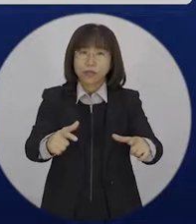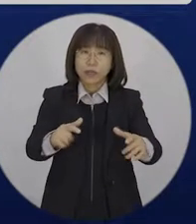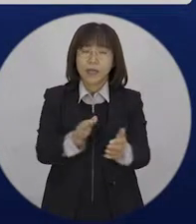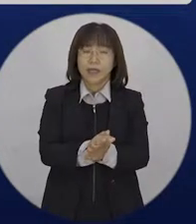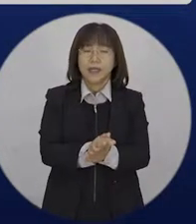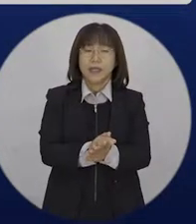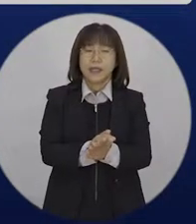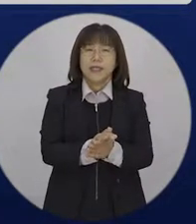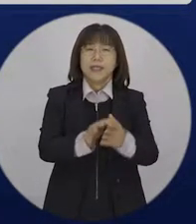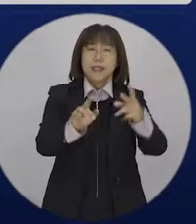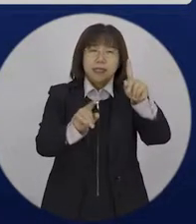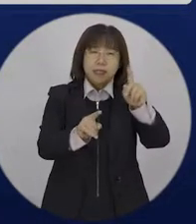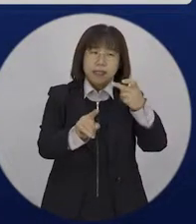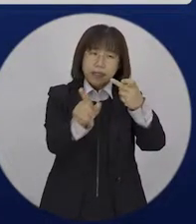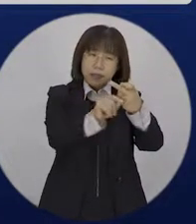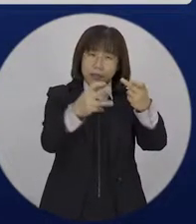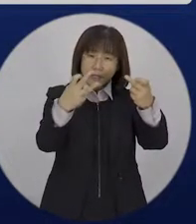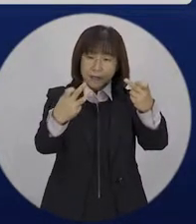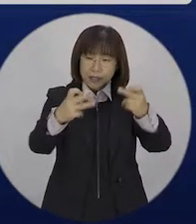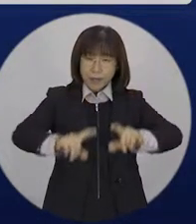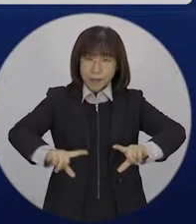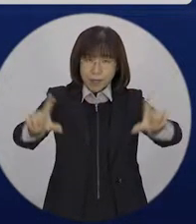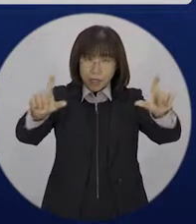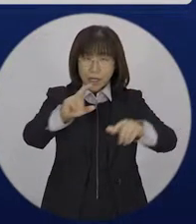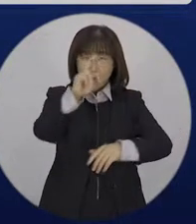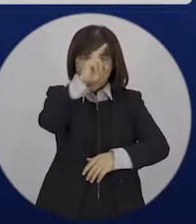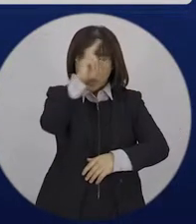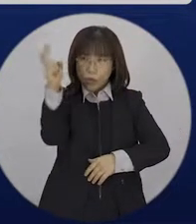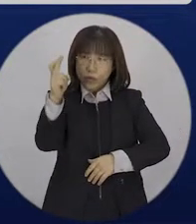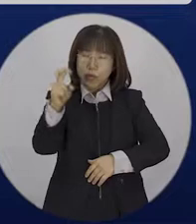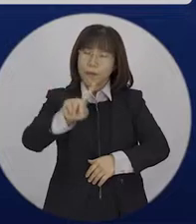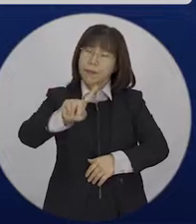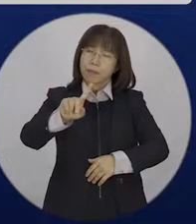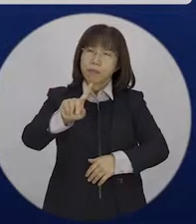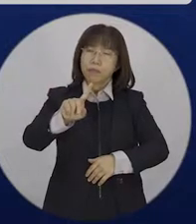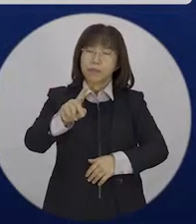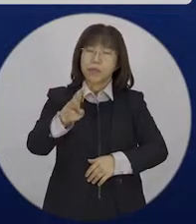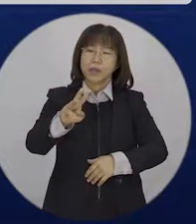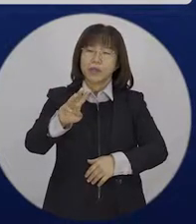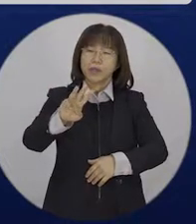강서구가 지난 13일 오후 4시부터 100억 원 규모의